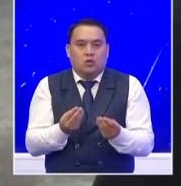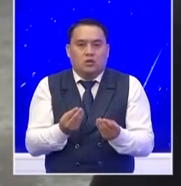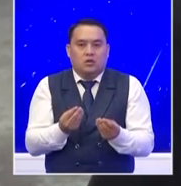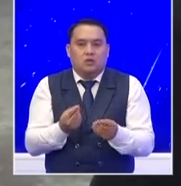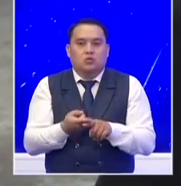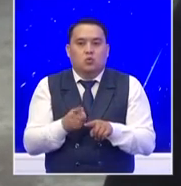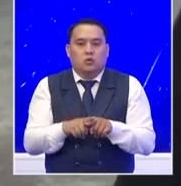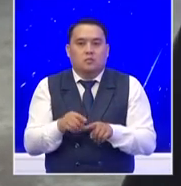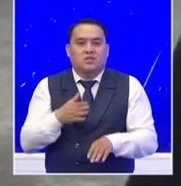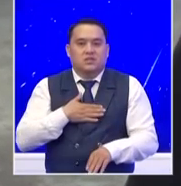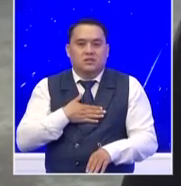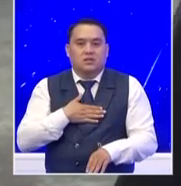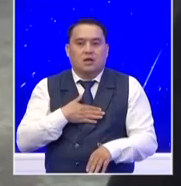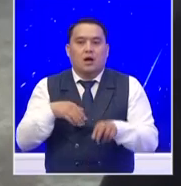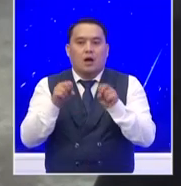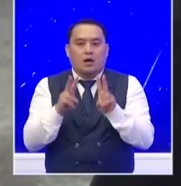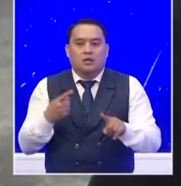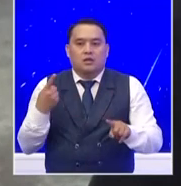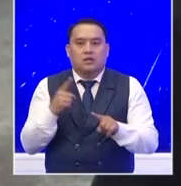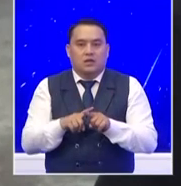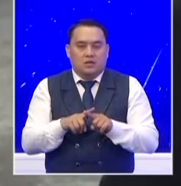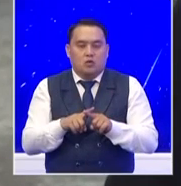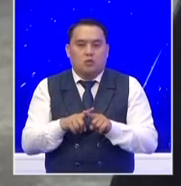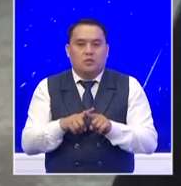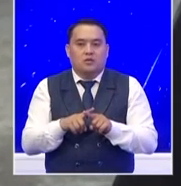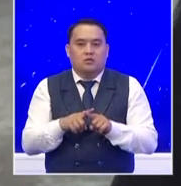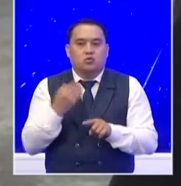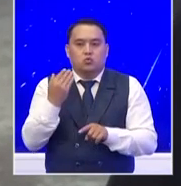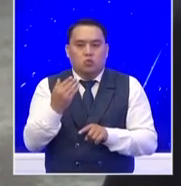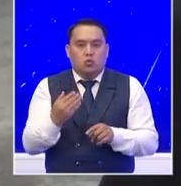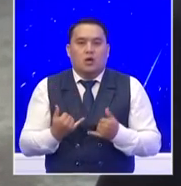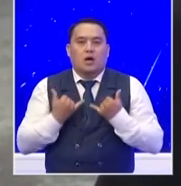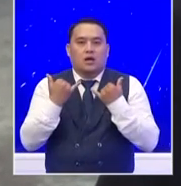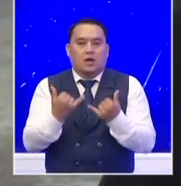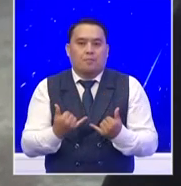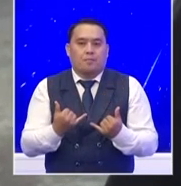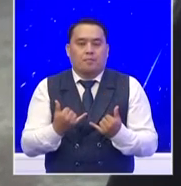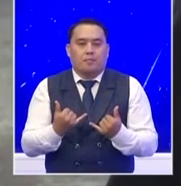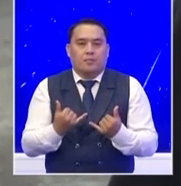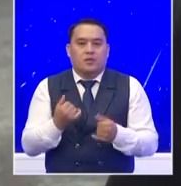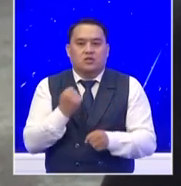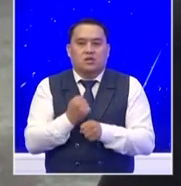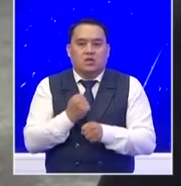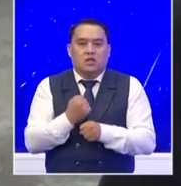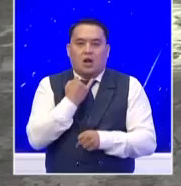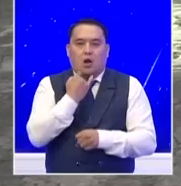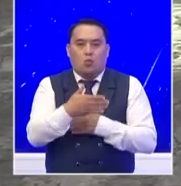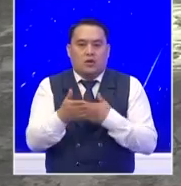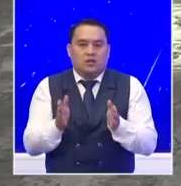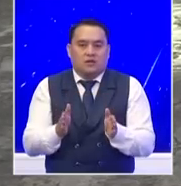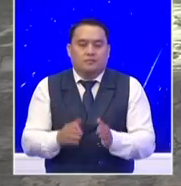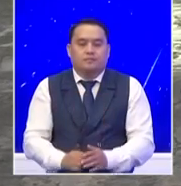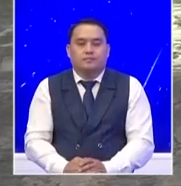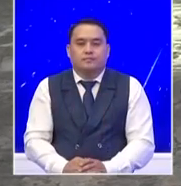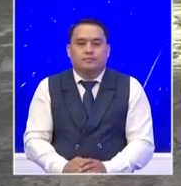ел болғандықтан біз арнайы технологиямен сол елге арнап жасалған аккумуляторлар.